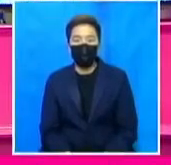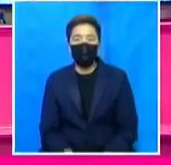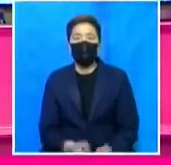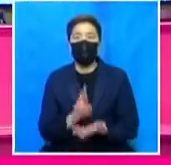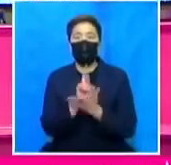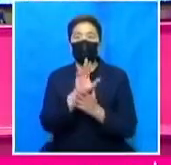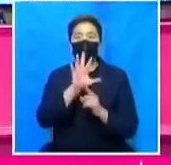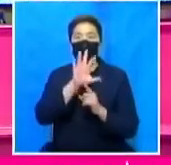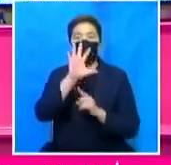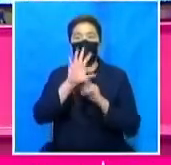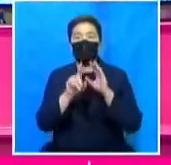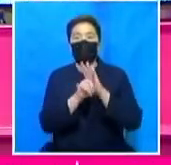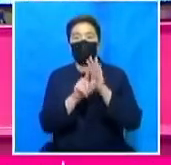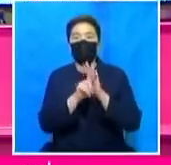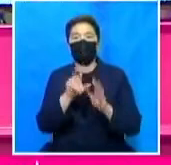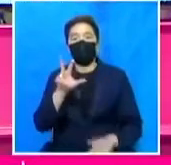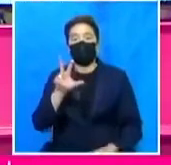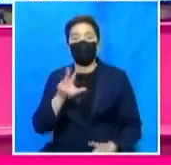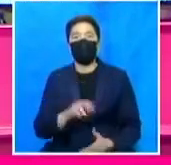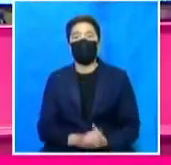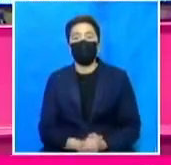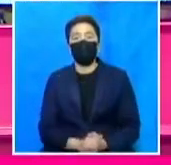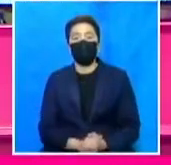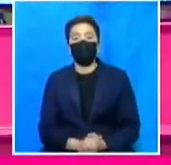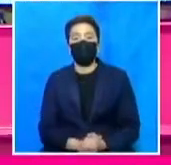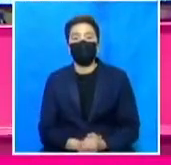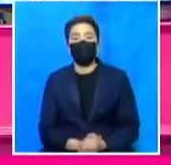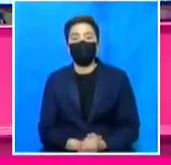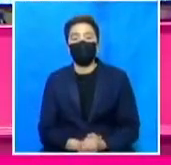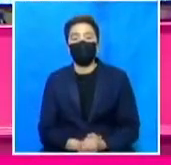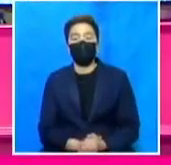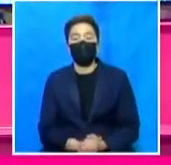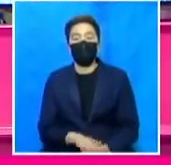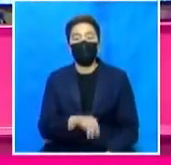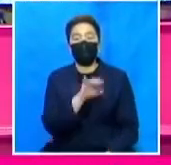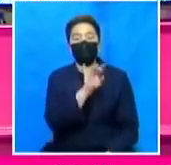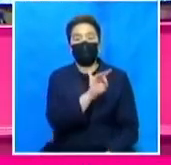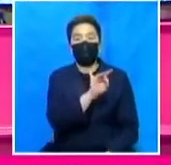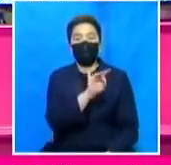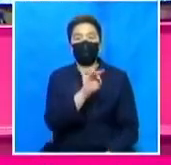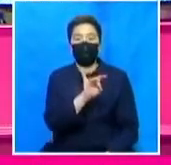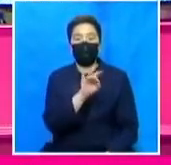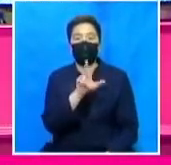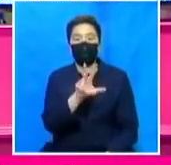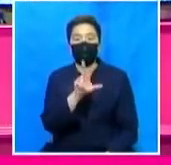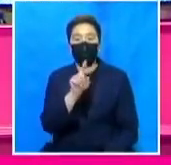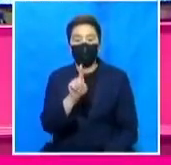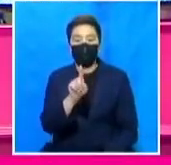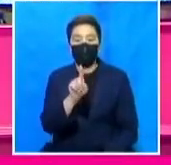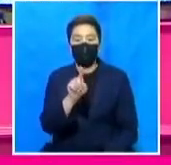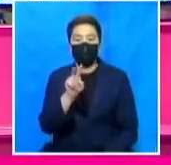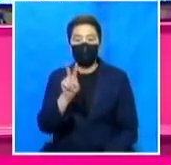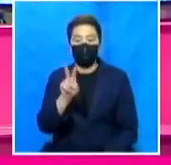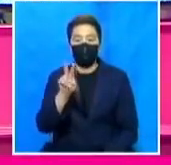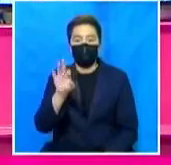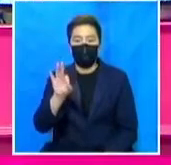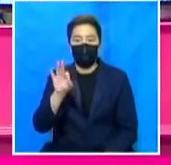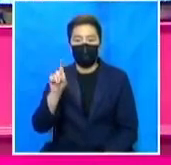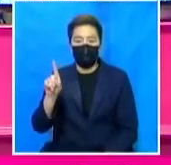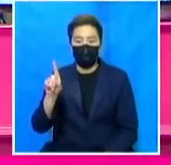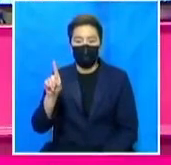อันดับที่5หมุนครั้งที่3เลขที่ออก8 8 3 1 2 9